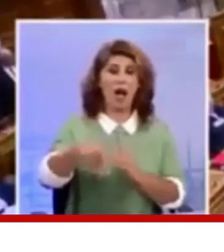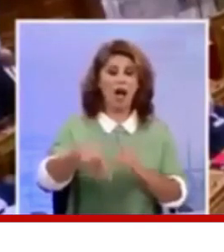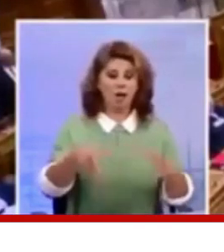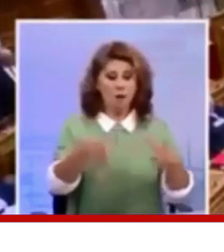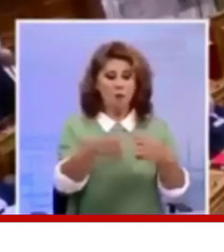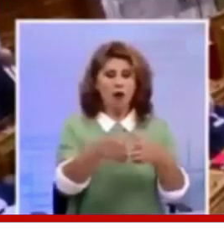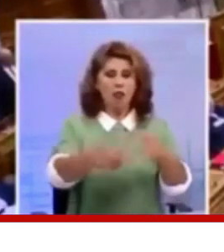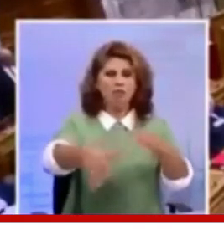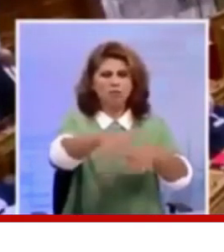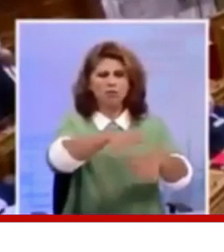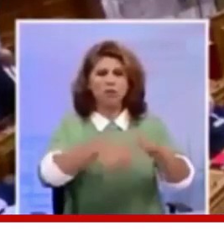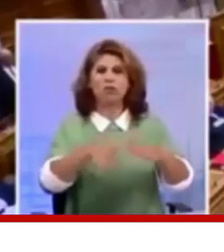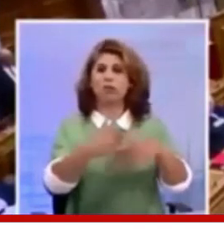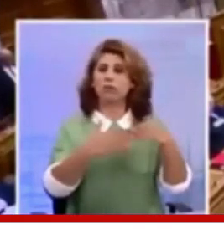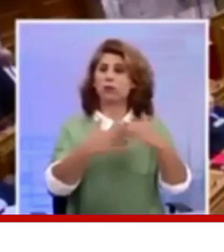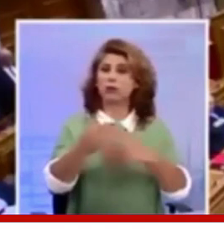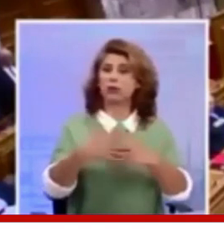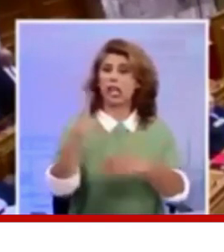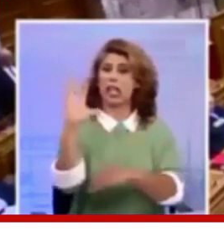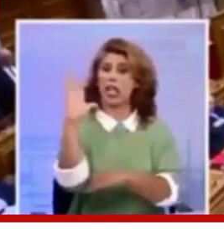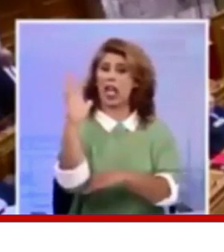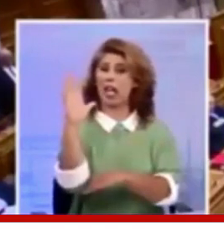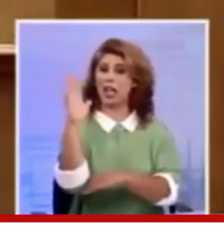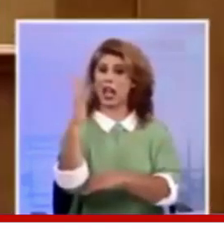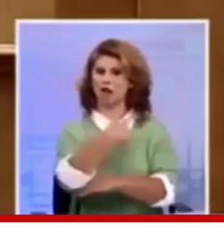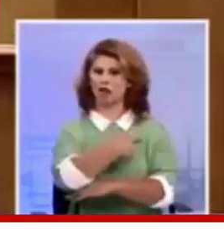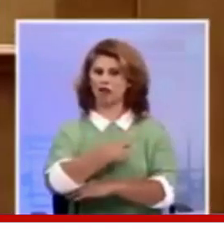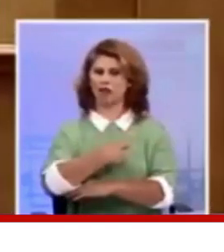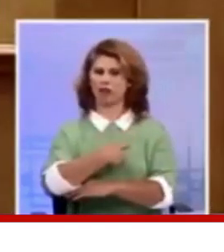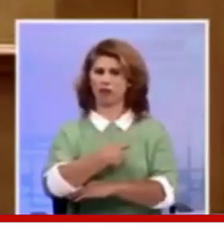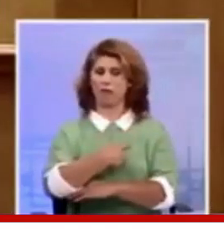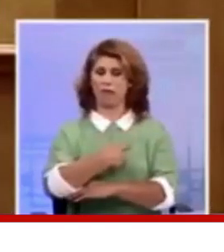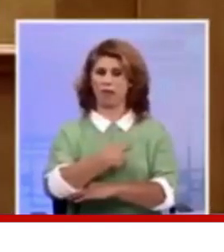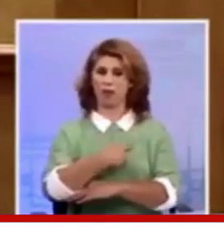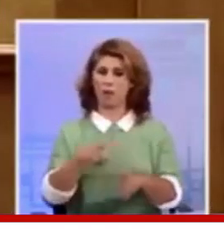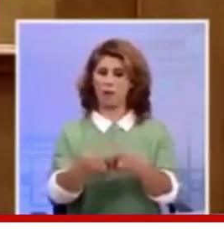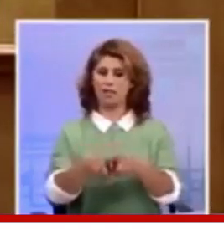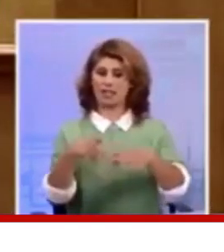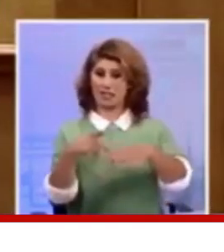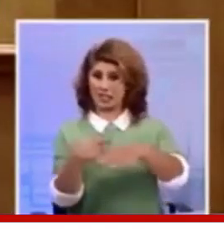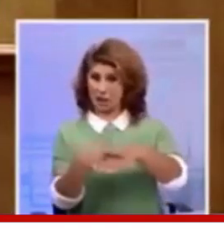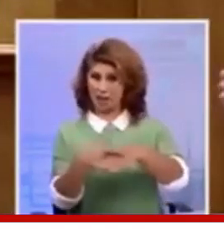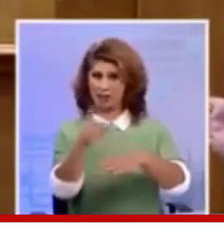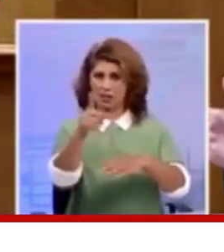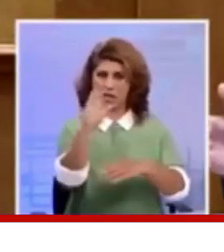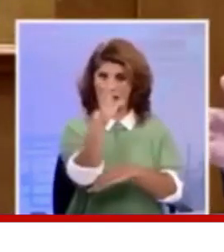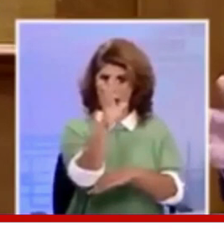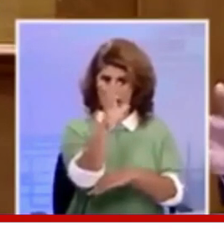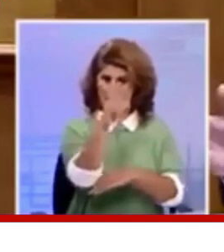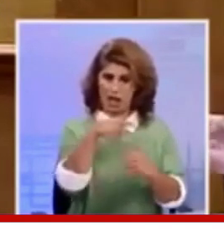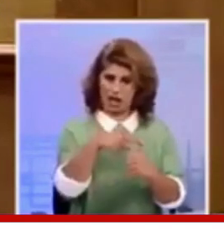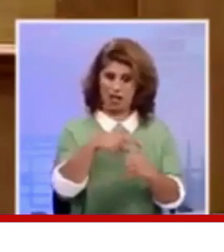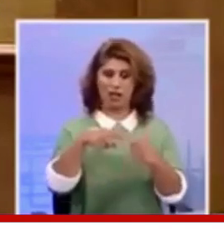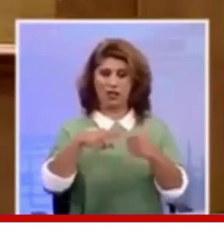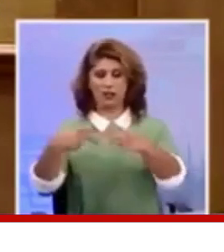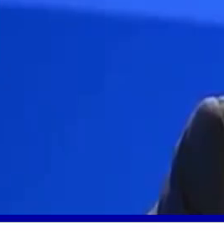οικοδόμησαν οι καναλάρχες μαζί με τις τράπεζες και τα δικά σας